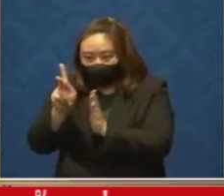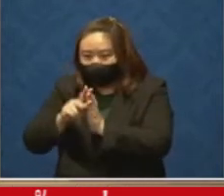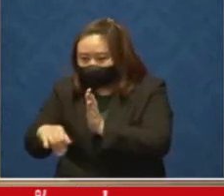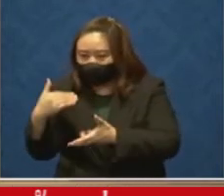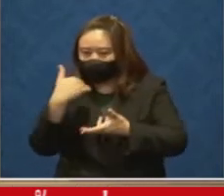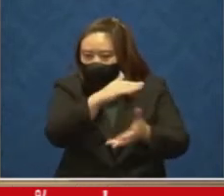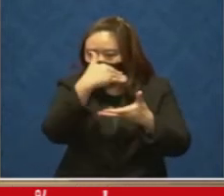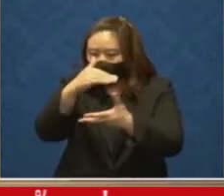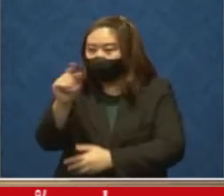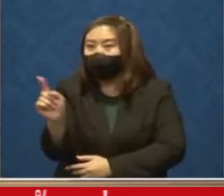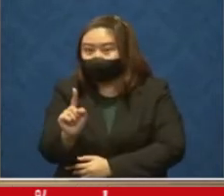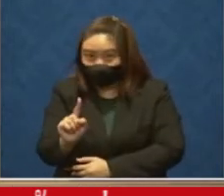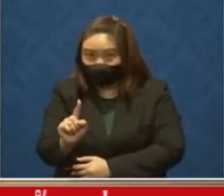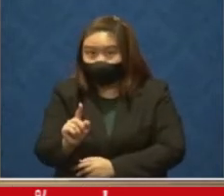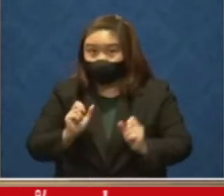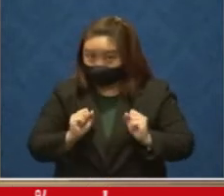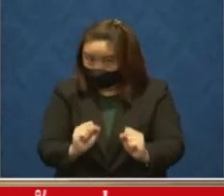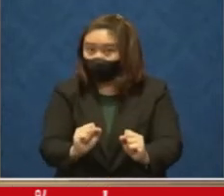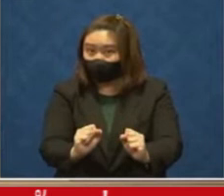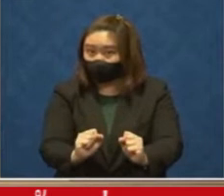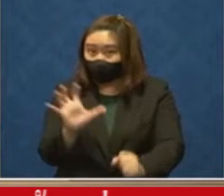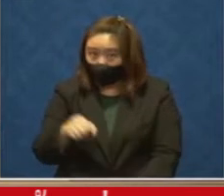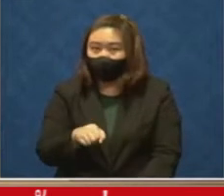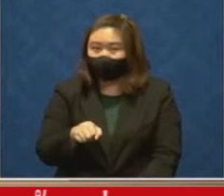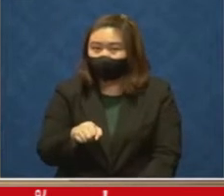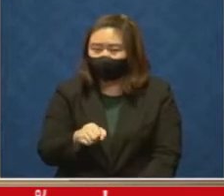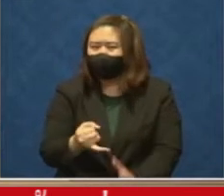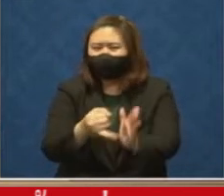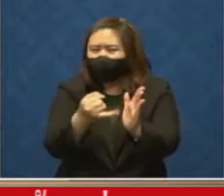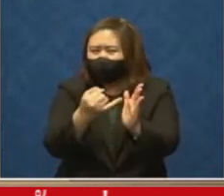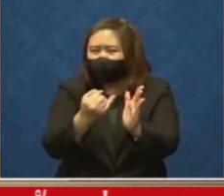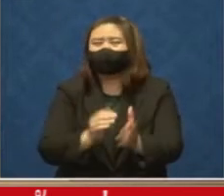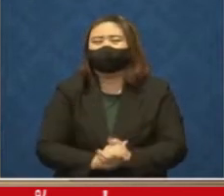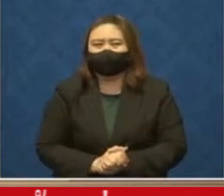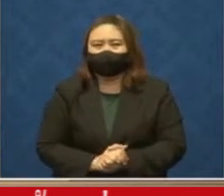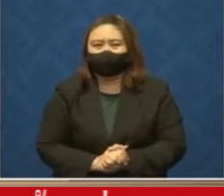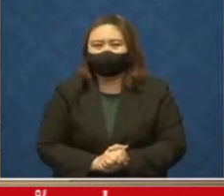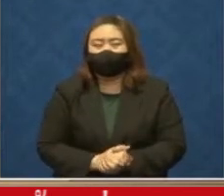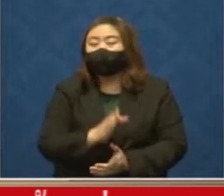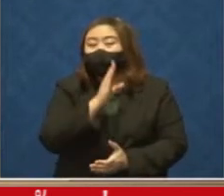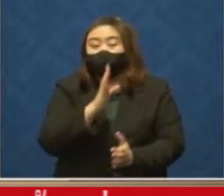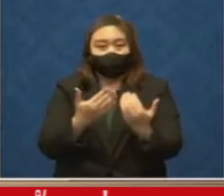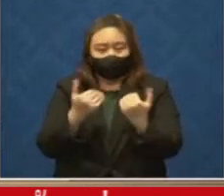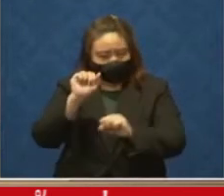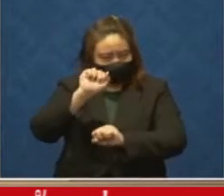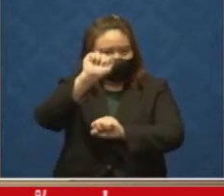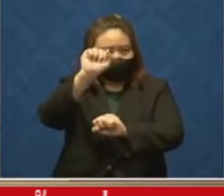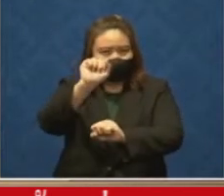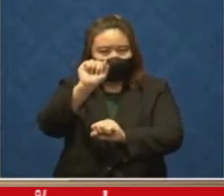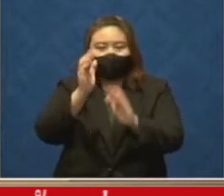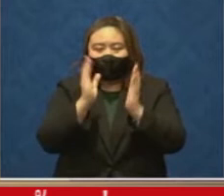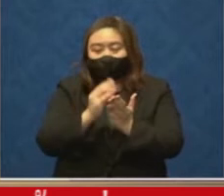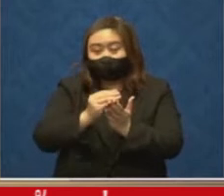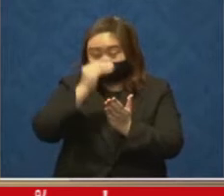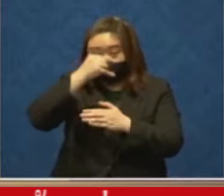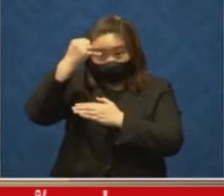ไปที่ไหน balances Lie yellowเอาไละครับง่ๆครับผมวาันนี้เนี่ถาประ